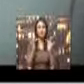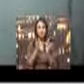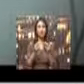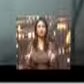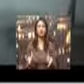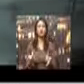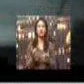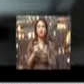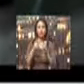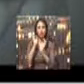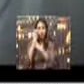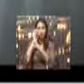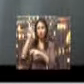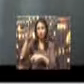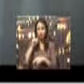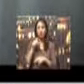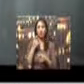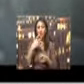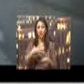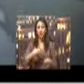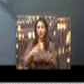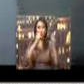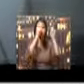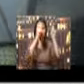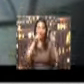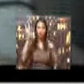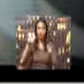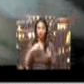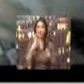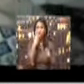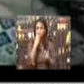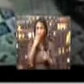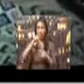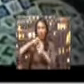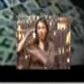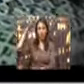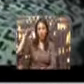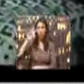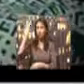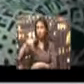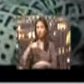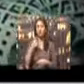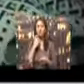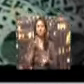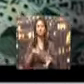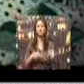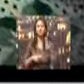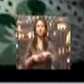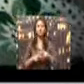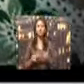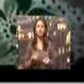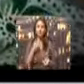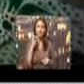عندنا، عجز في زائد ارتفاع اسعار الادويه. في طبعا اجهزه موجوده، لكن الاجهزه مش كافيه. يعني على سبيل المثال مثلا عندنا